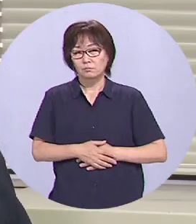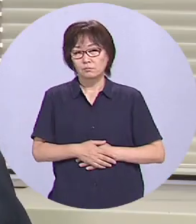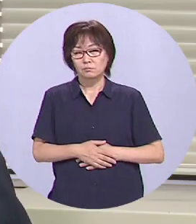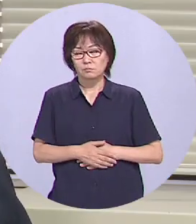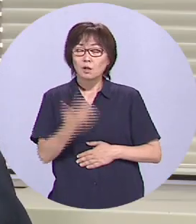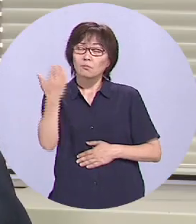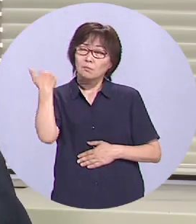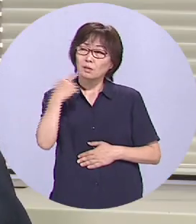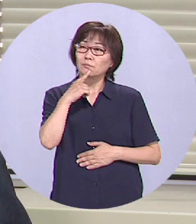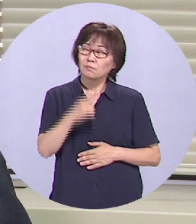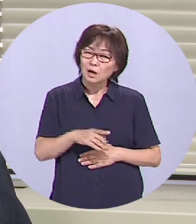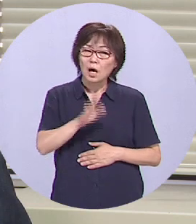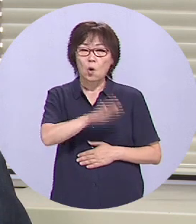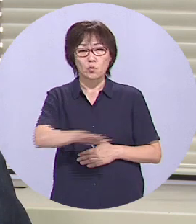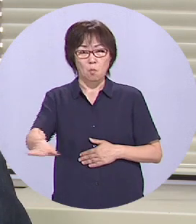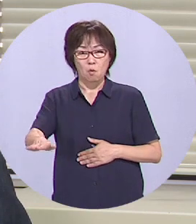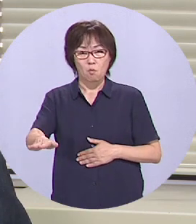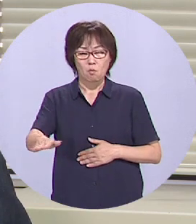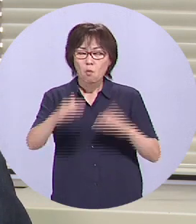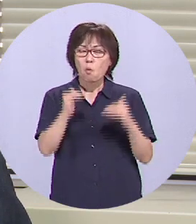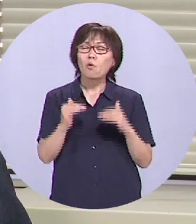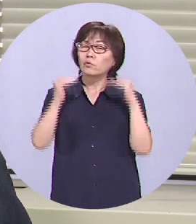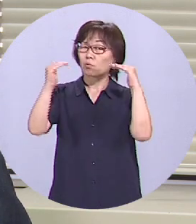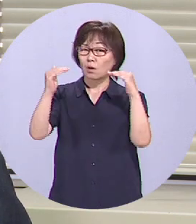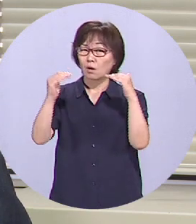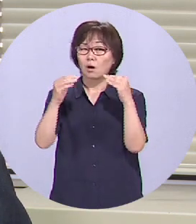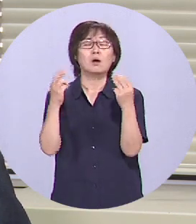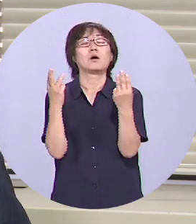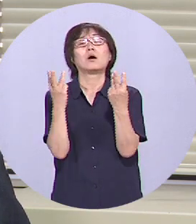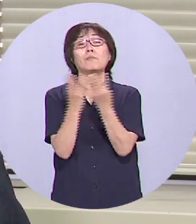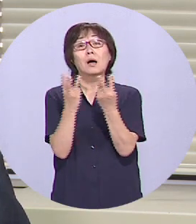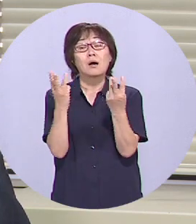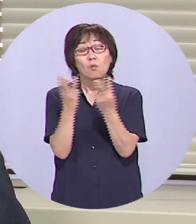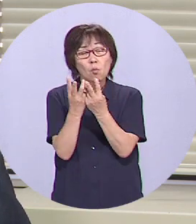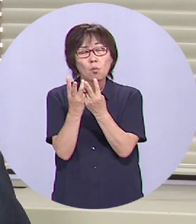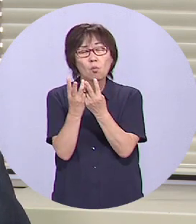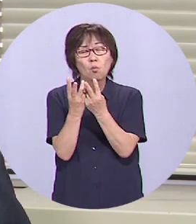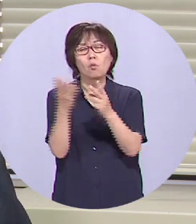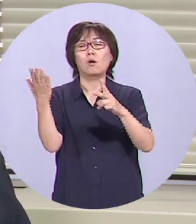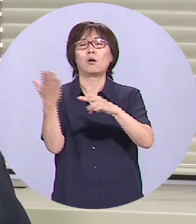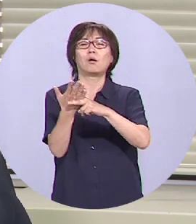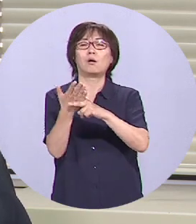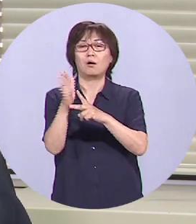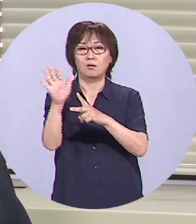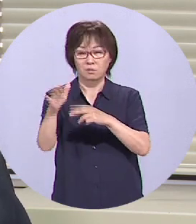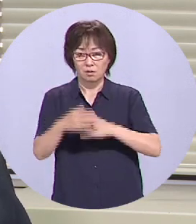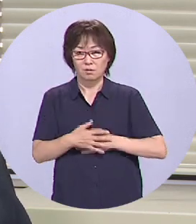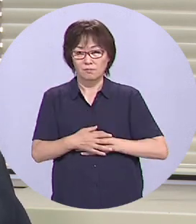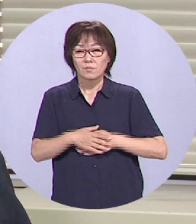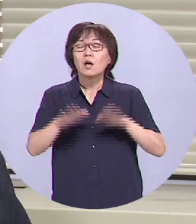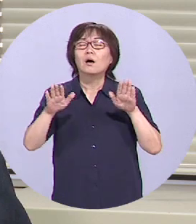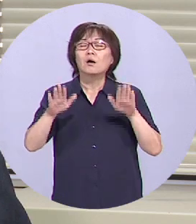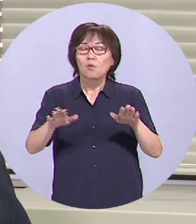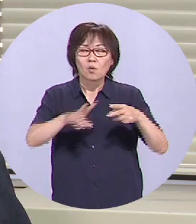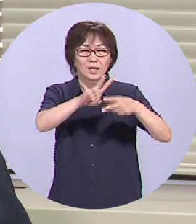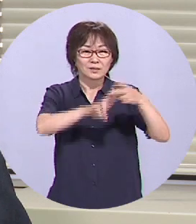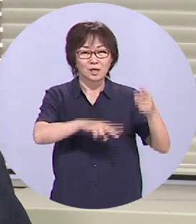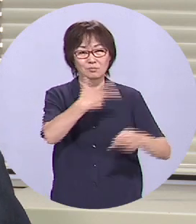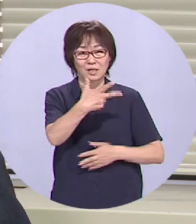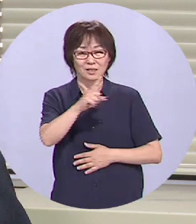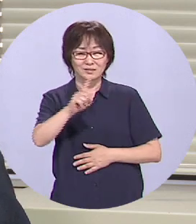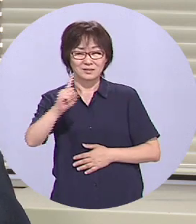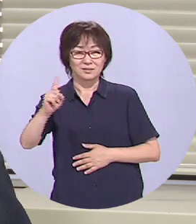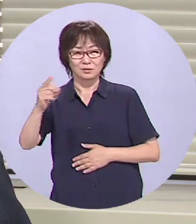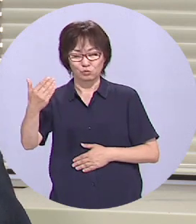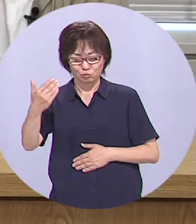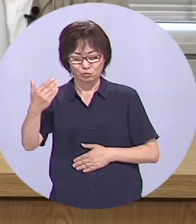では小児それから大人のそれぞれの救急電話がありましたけれども、はい、今回シャープ7119に